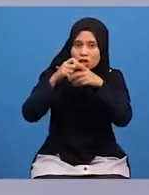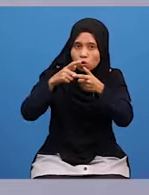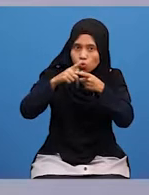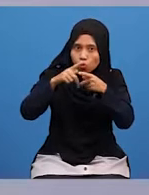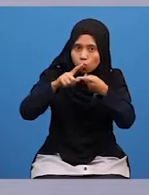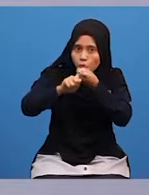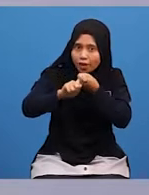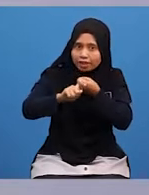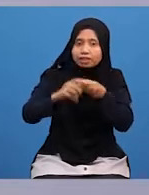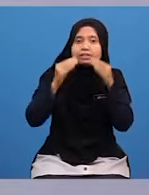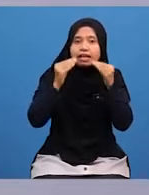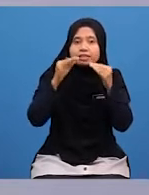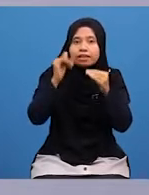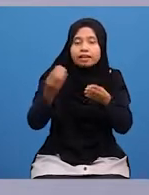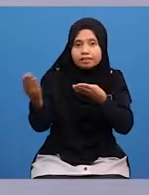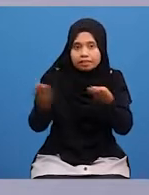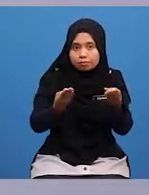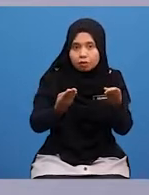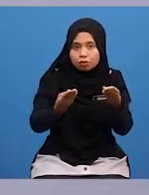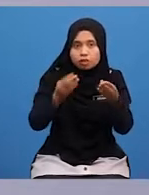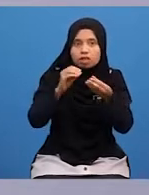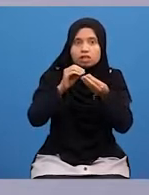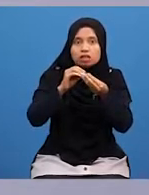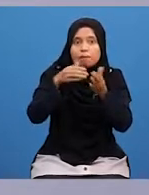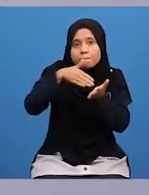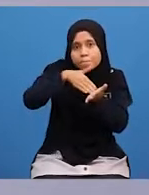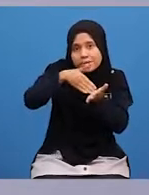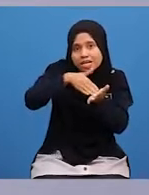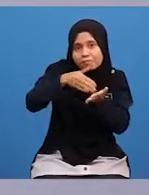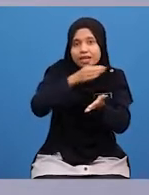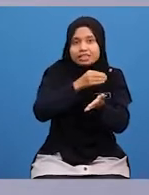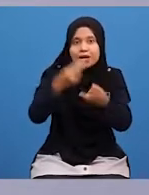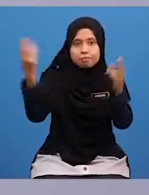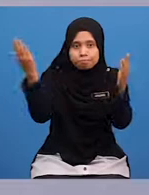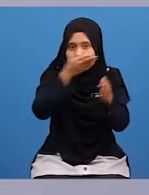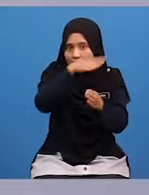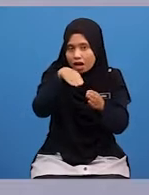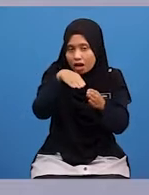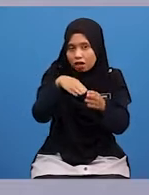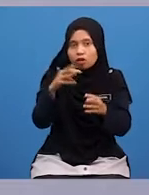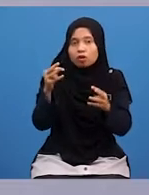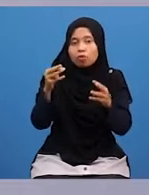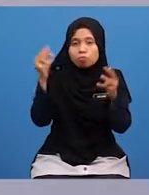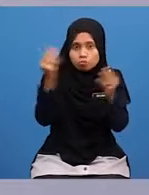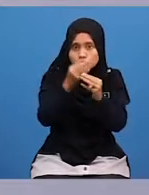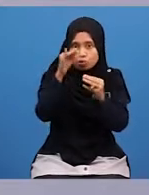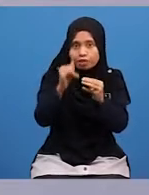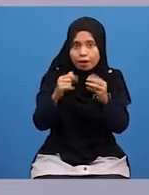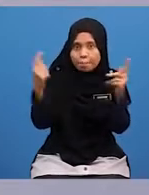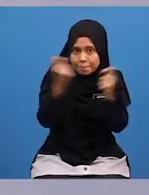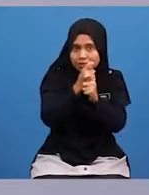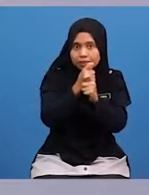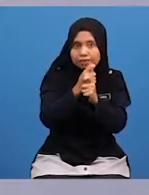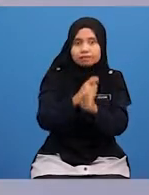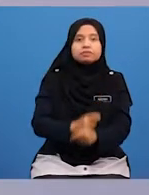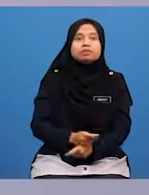menguatkan ajaran yang dibawa. Ketiga, melemahkan dan menghalang musuh yang menentang.